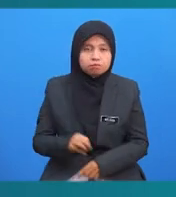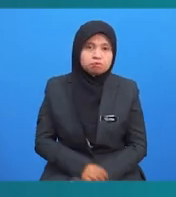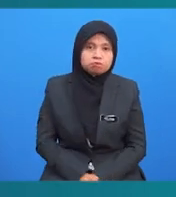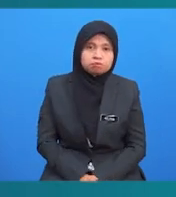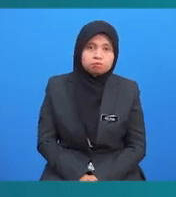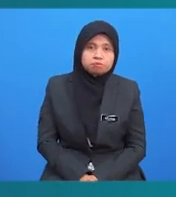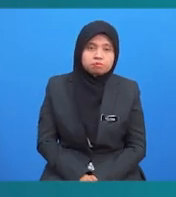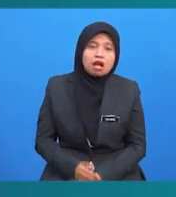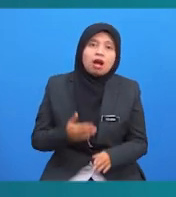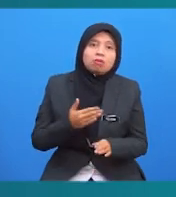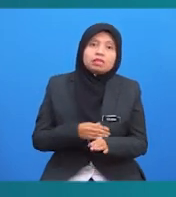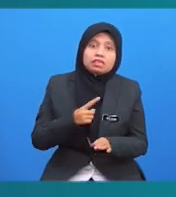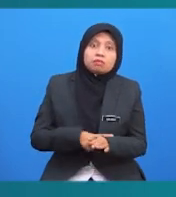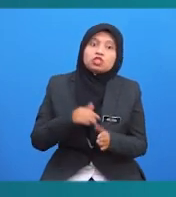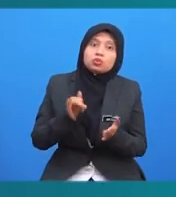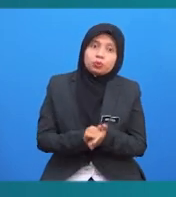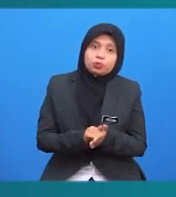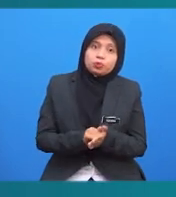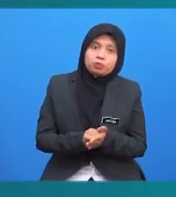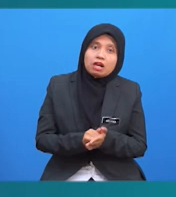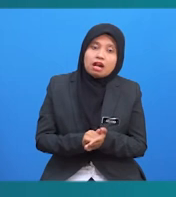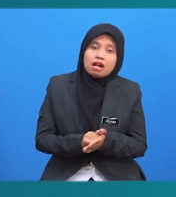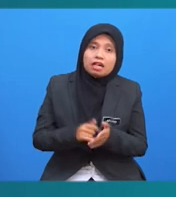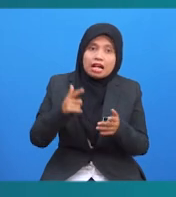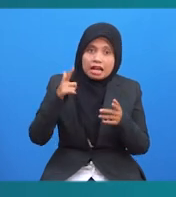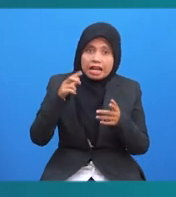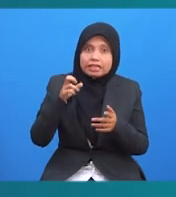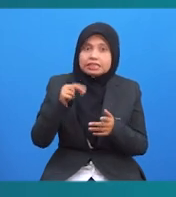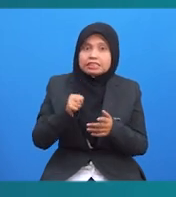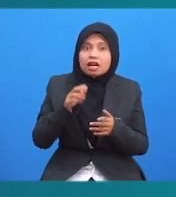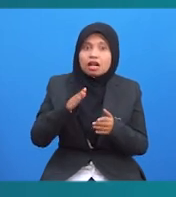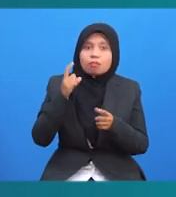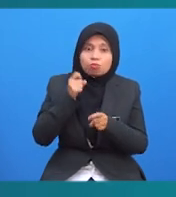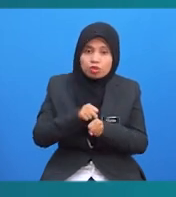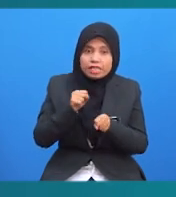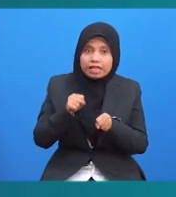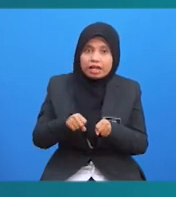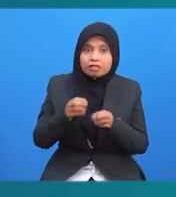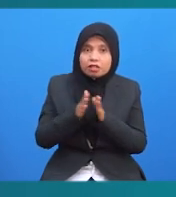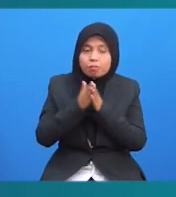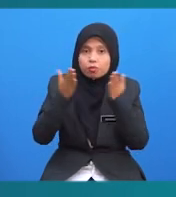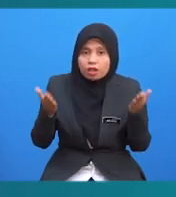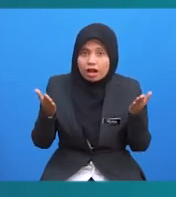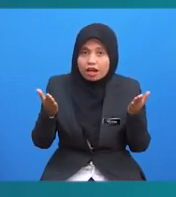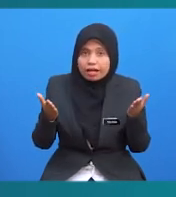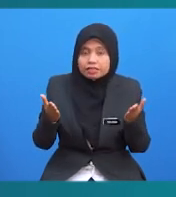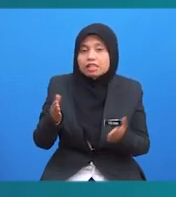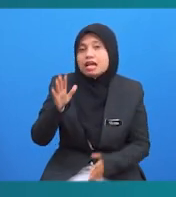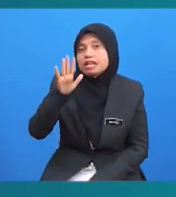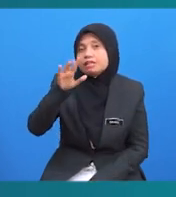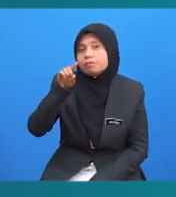55mm. Pada ketika itu, lensa hanya akan membenarkan bukaan aperture